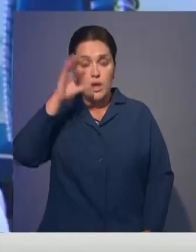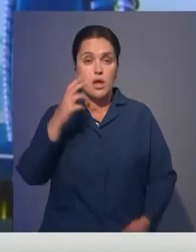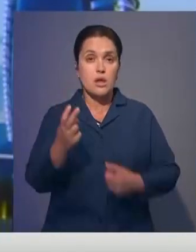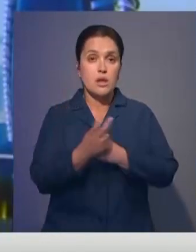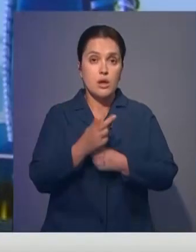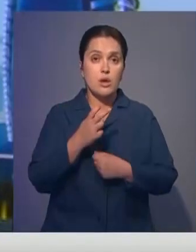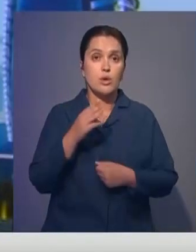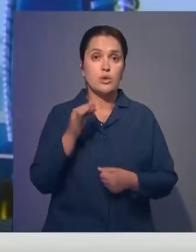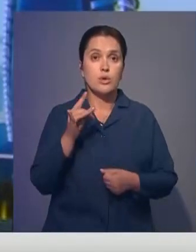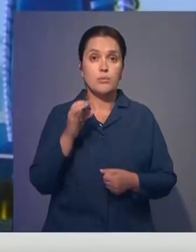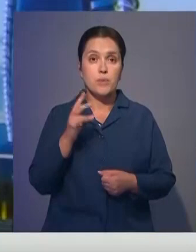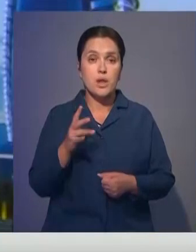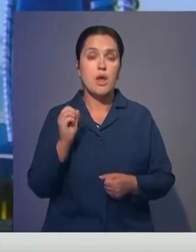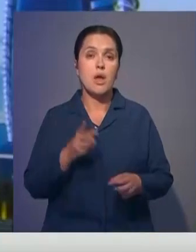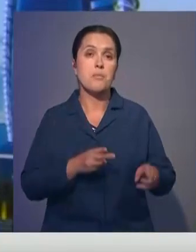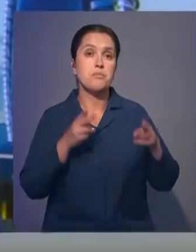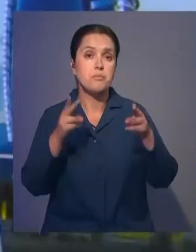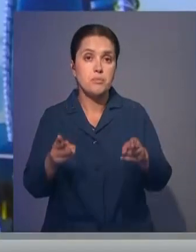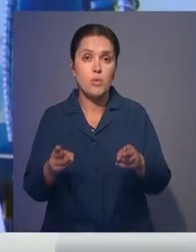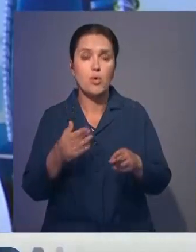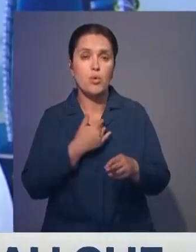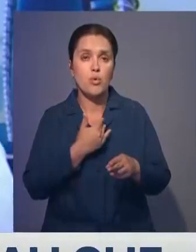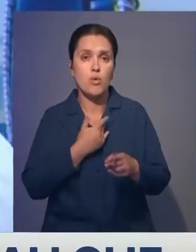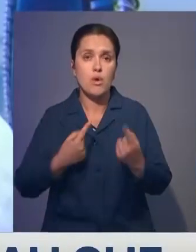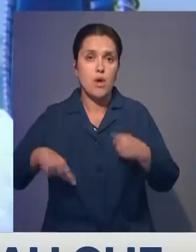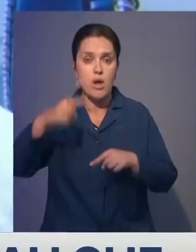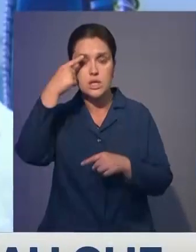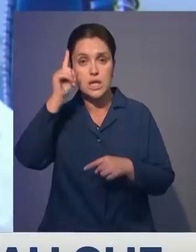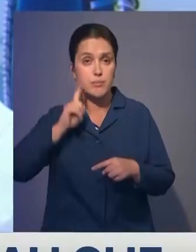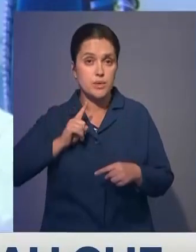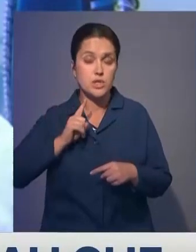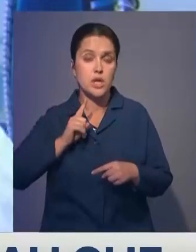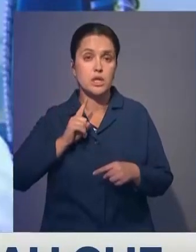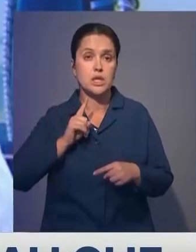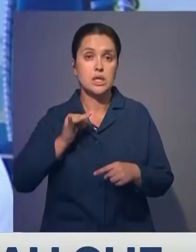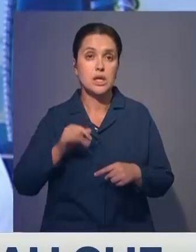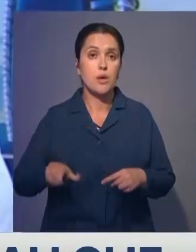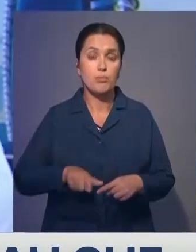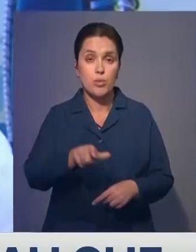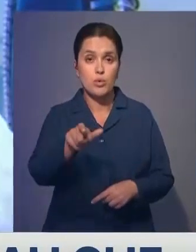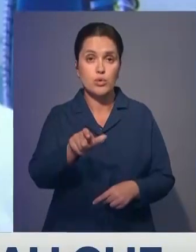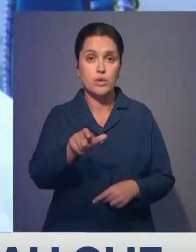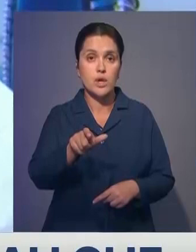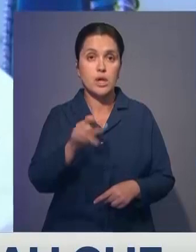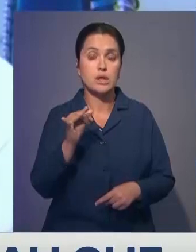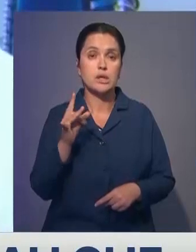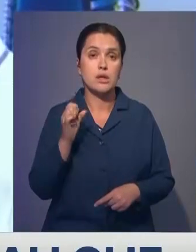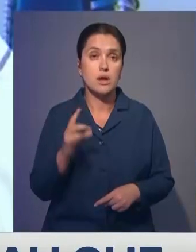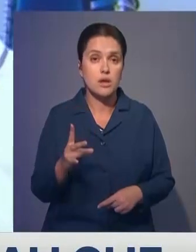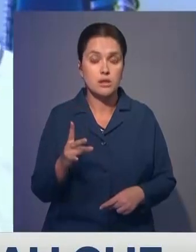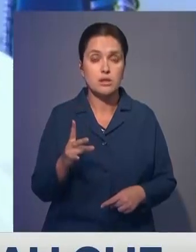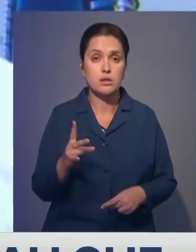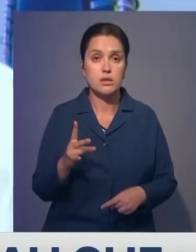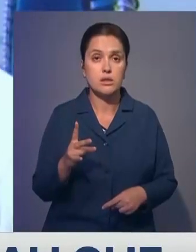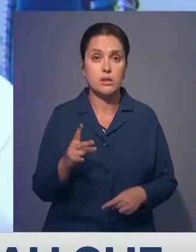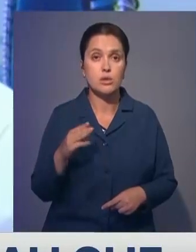Туркменистан, опять могут заехать в Узбекистан или в Казахстан, или в Азербайджан. Или следующий путь – это можно в Иран. Поэтому, как